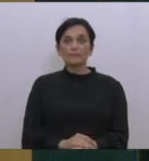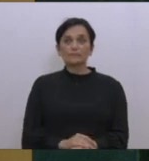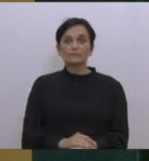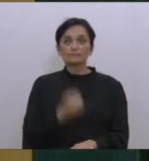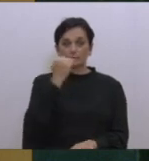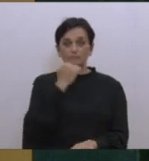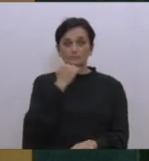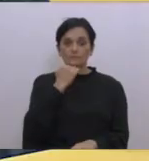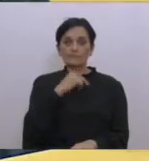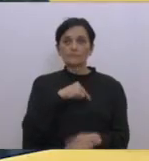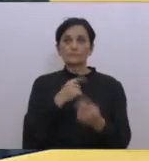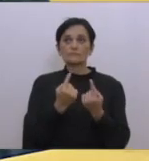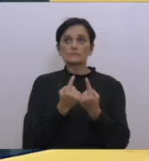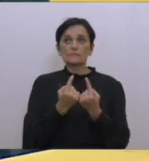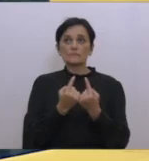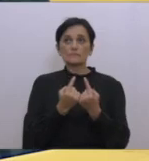მადლობა კოლეგებო